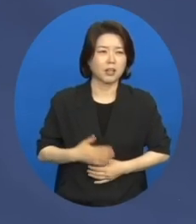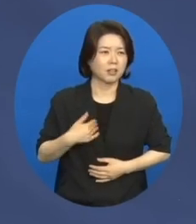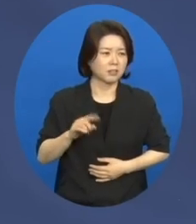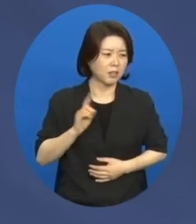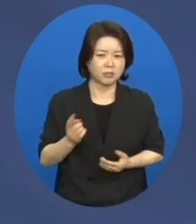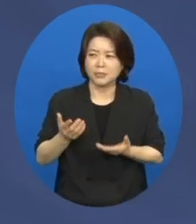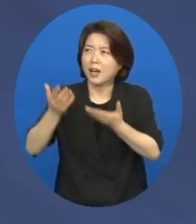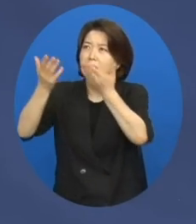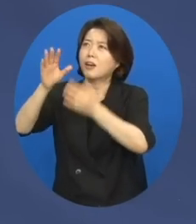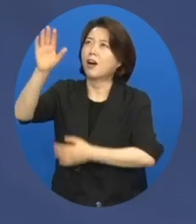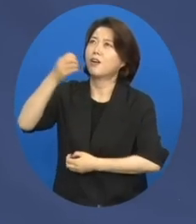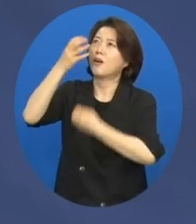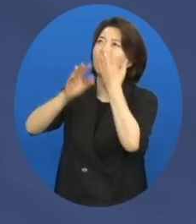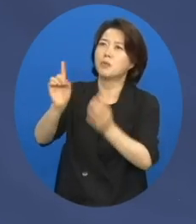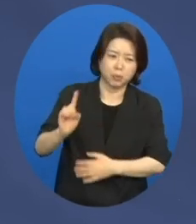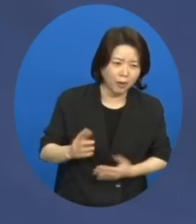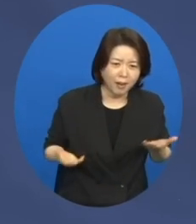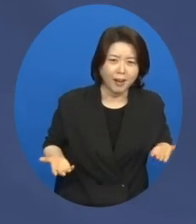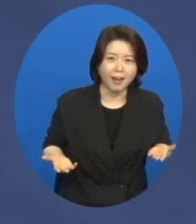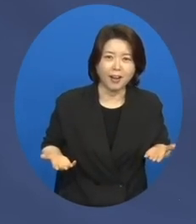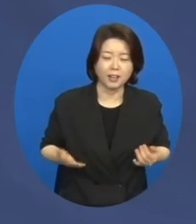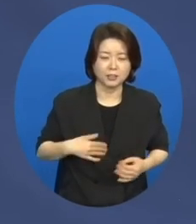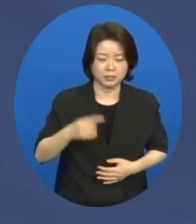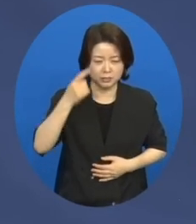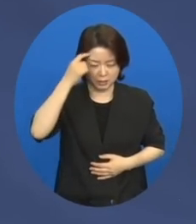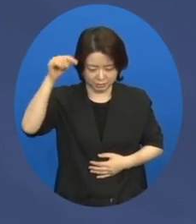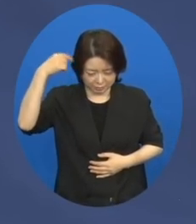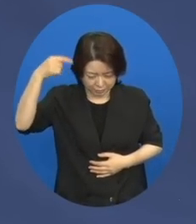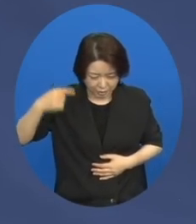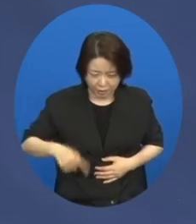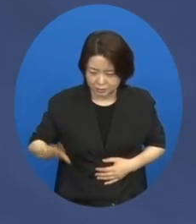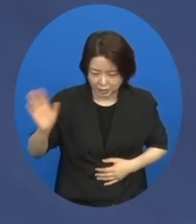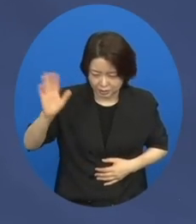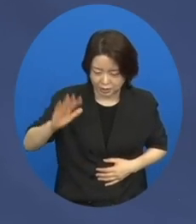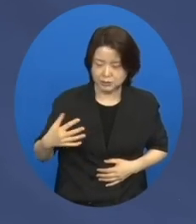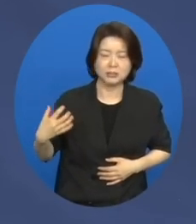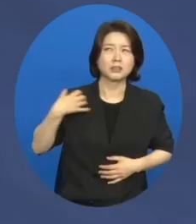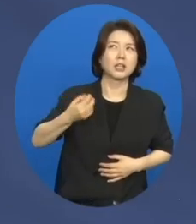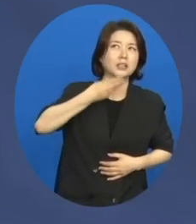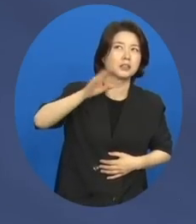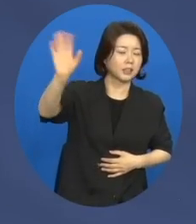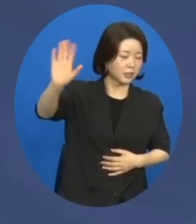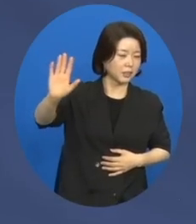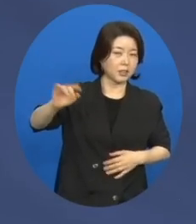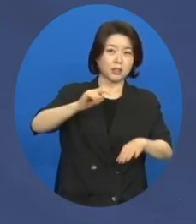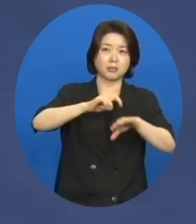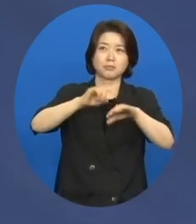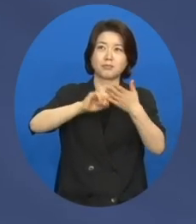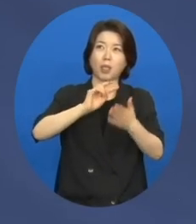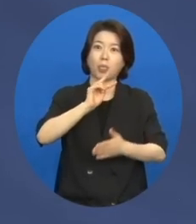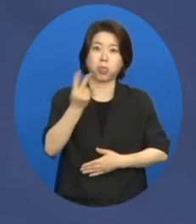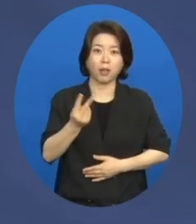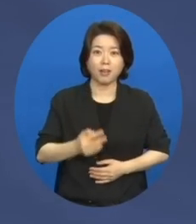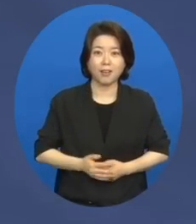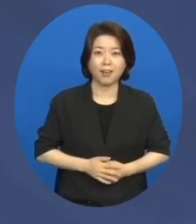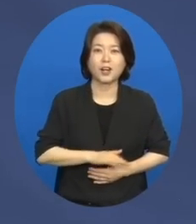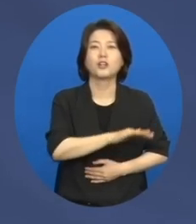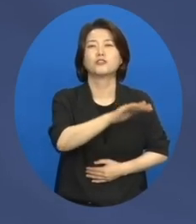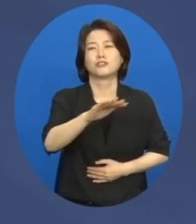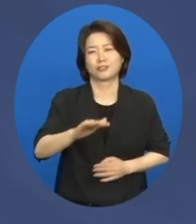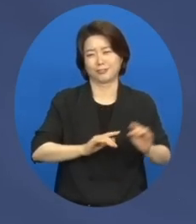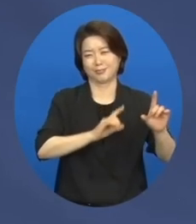짓을 하는 거야? 난 제정신이 아니었어. 난 책임 없어. 이러고 금방 마음을 바꾸는 게 또